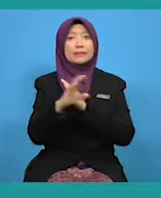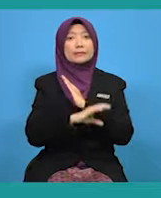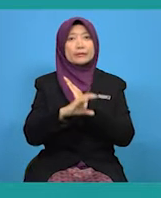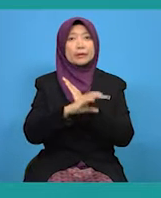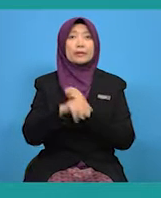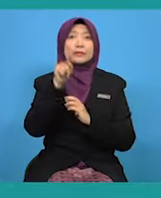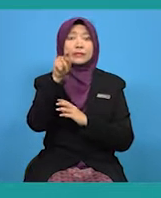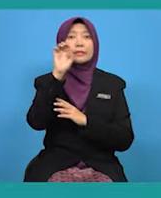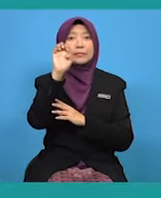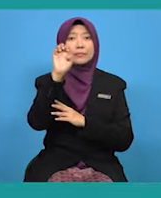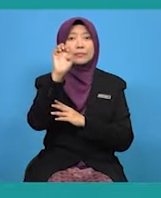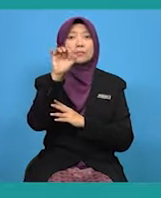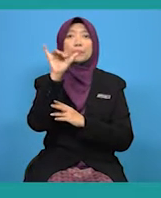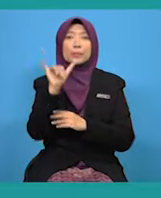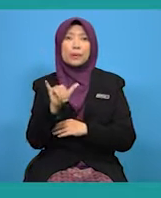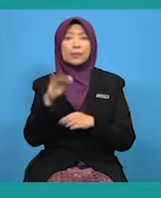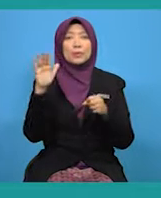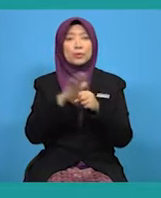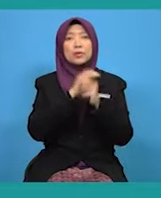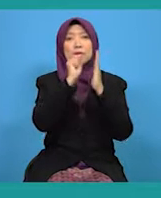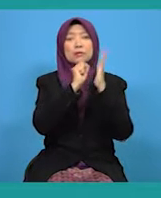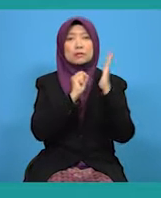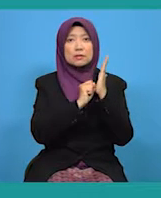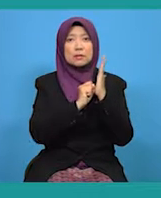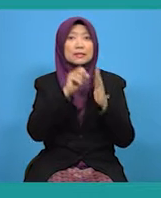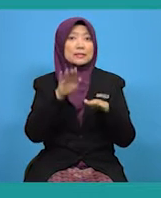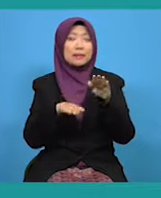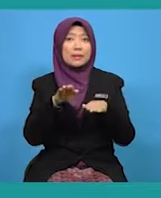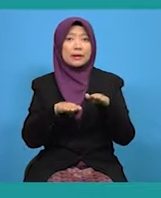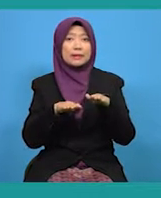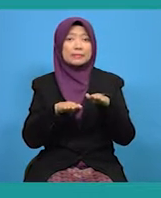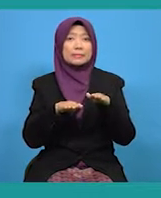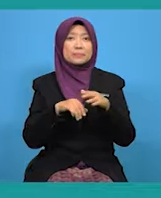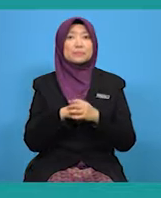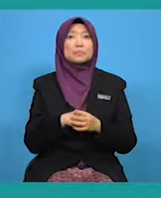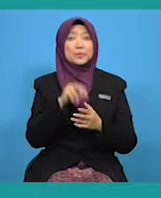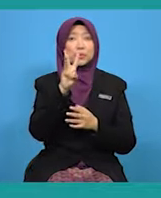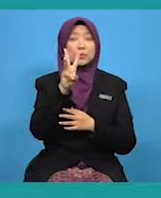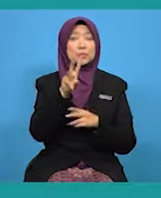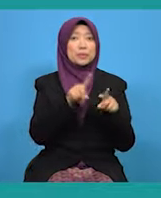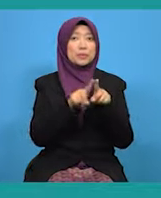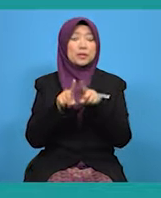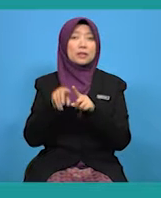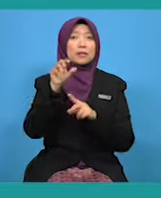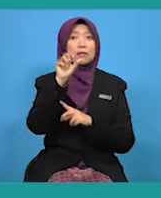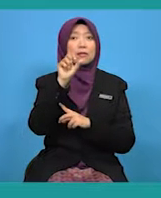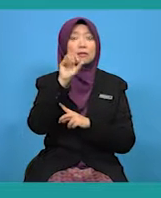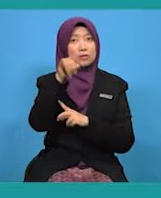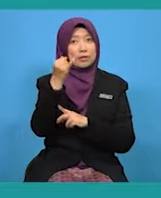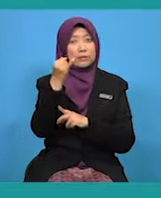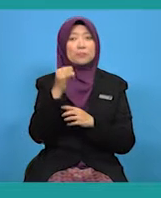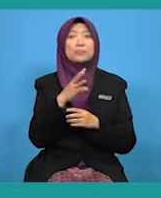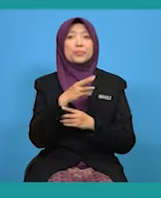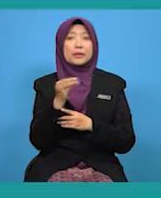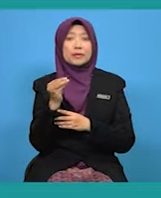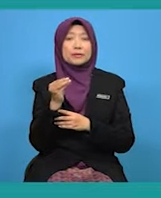pada titik yang memenuhi syarat keseimbangan yaitu dan bersama dengan J dan